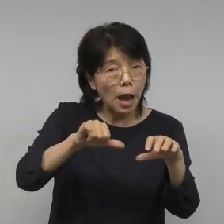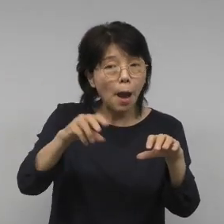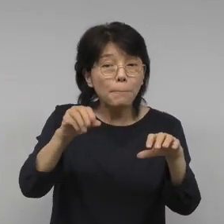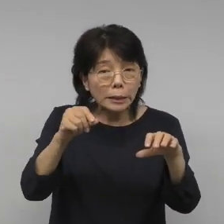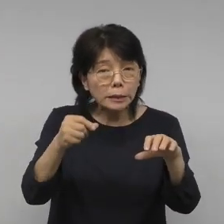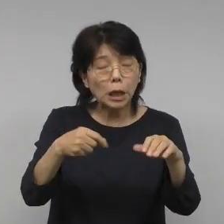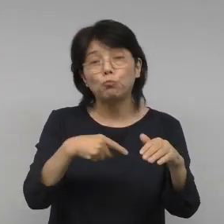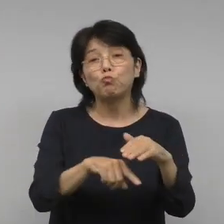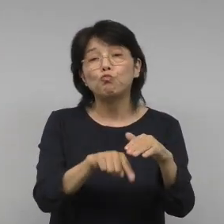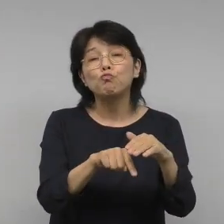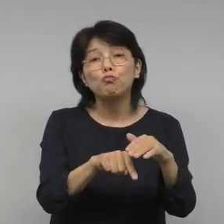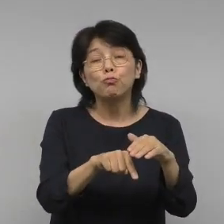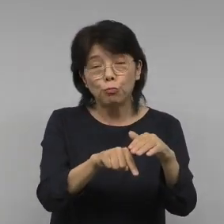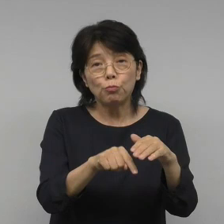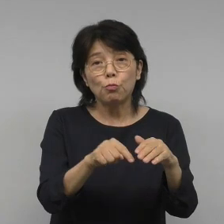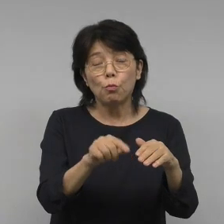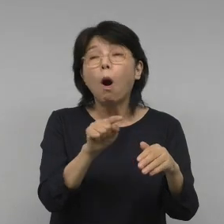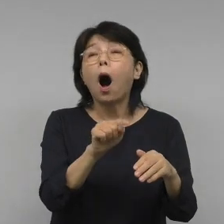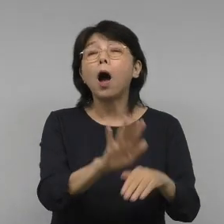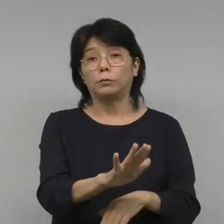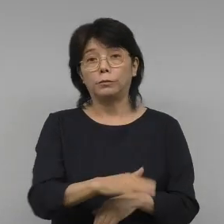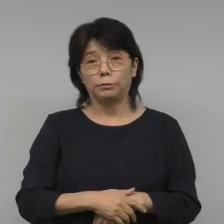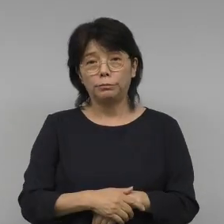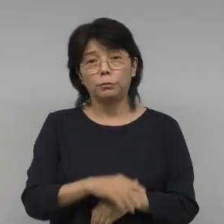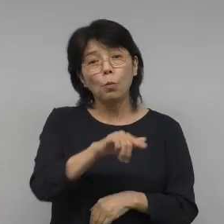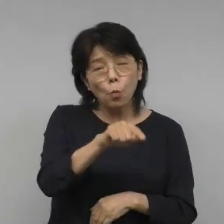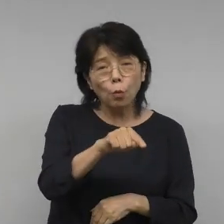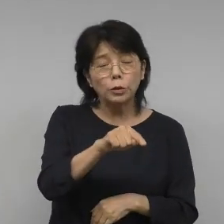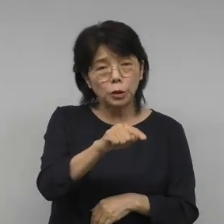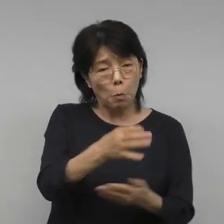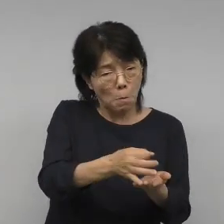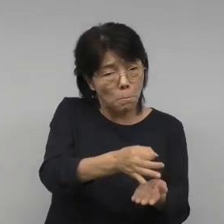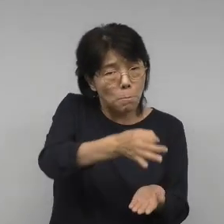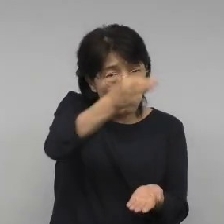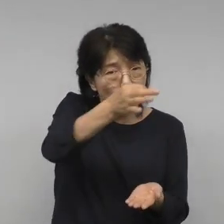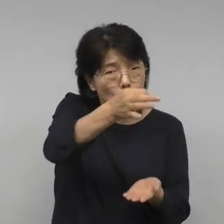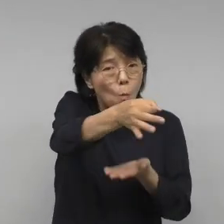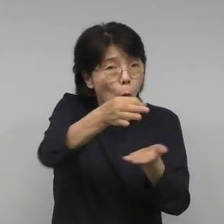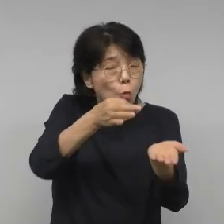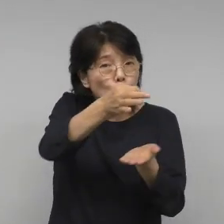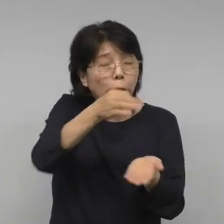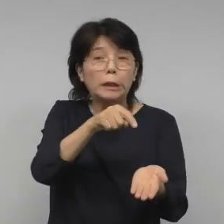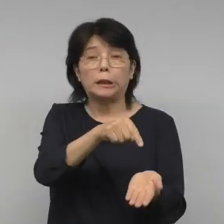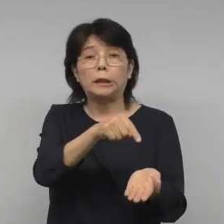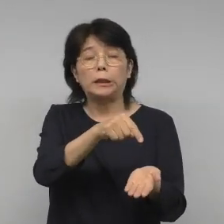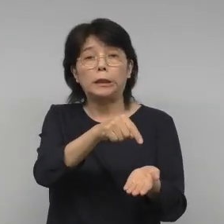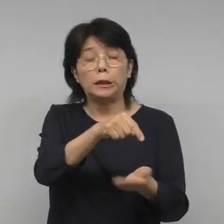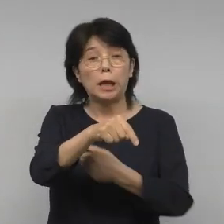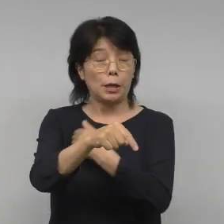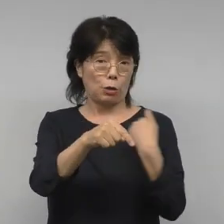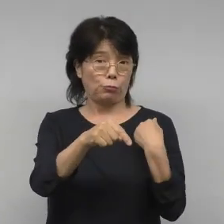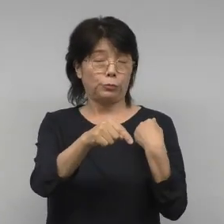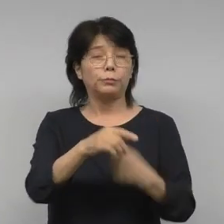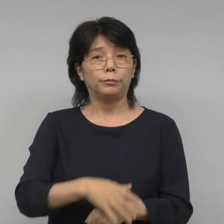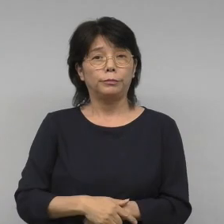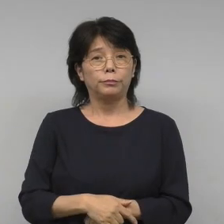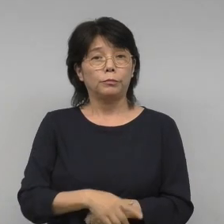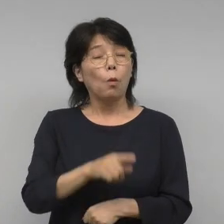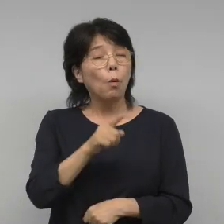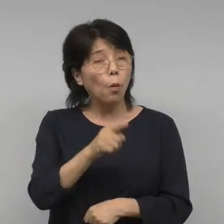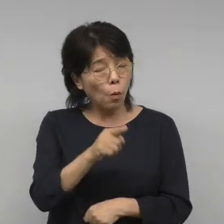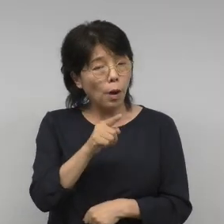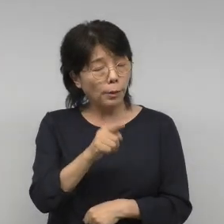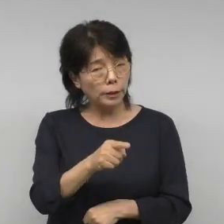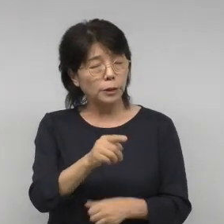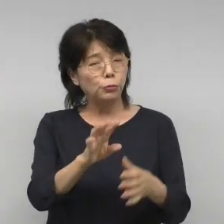も扱っているところなんですが、被覆茶碾茶は高価格、比較的高価格で取引されていますので、そういったもの